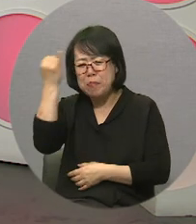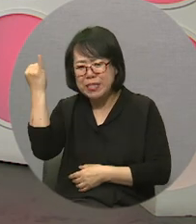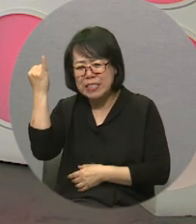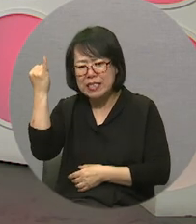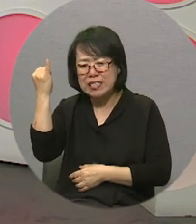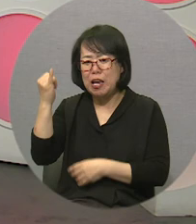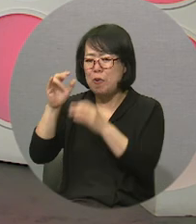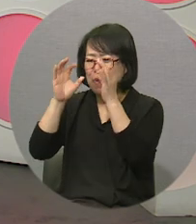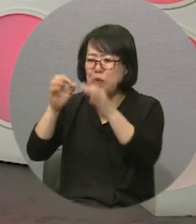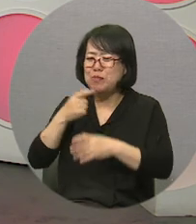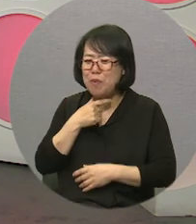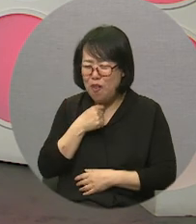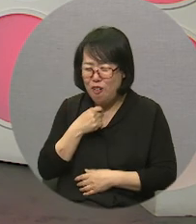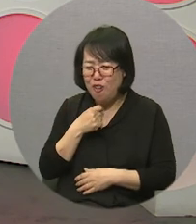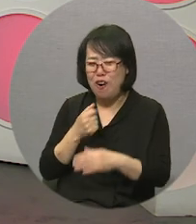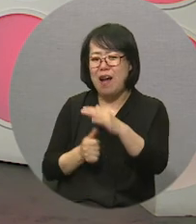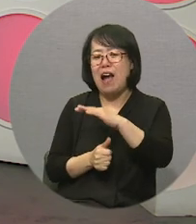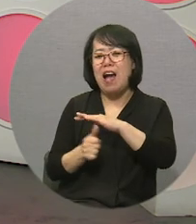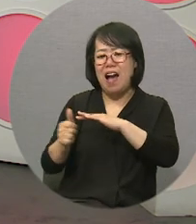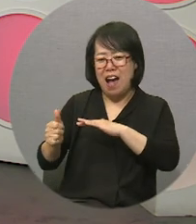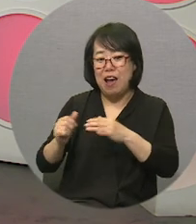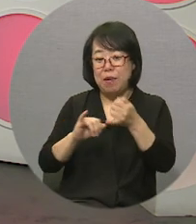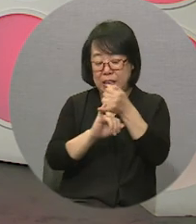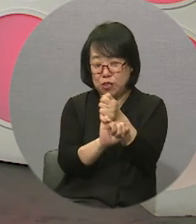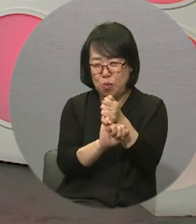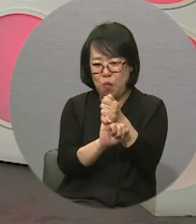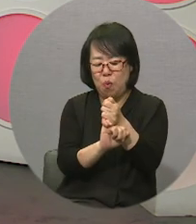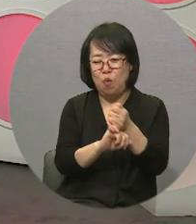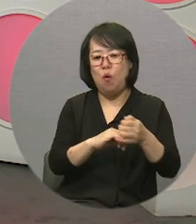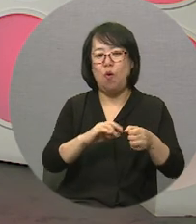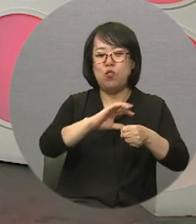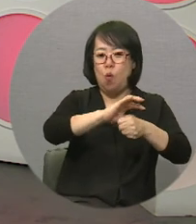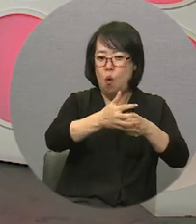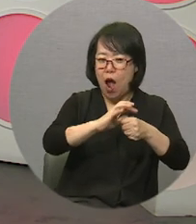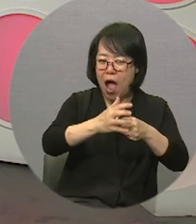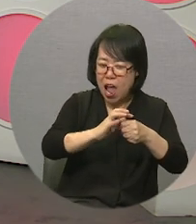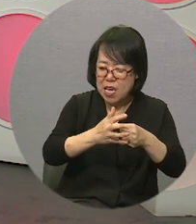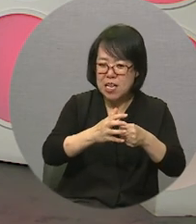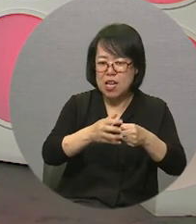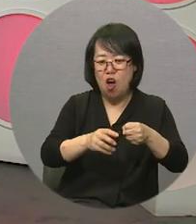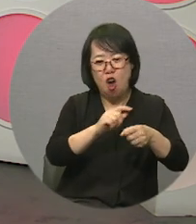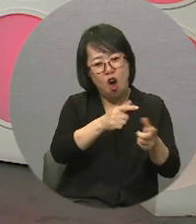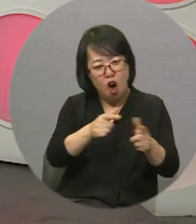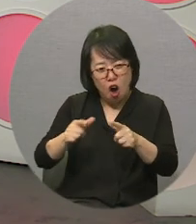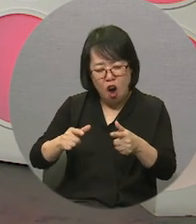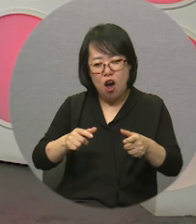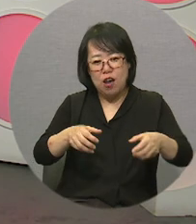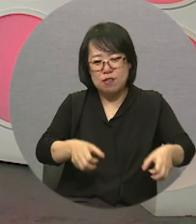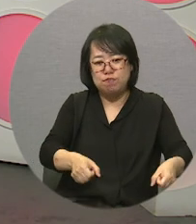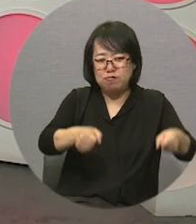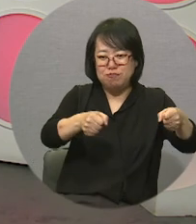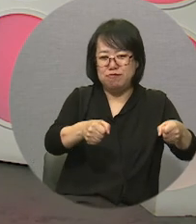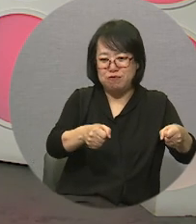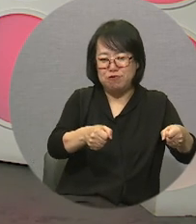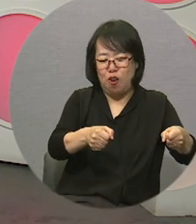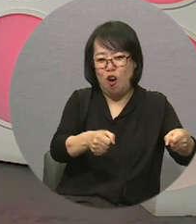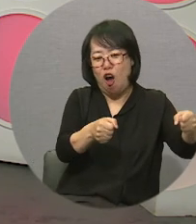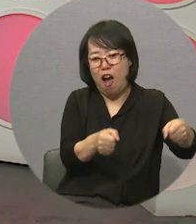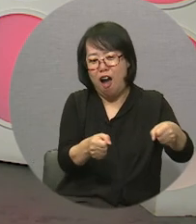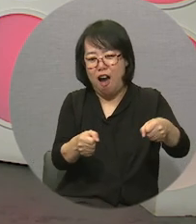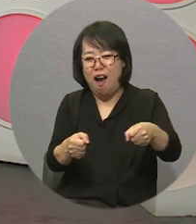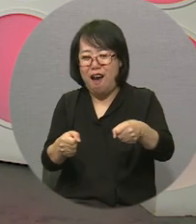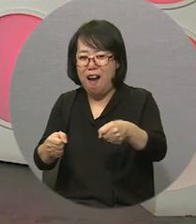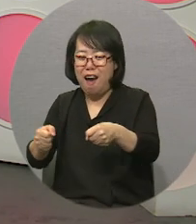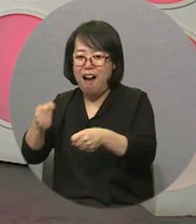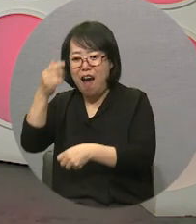찾아뵙기로 했어요. 양손에 과일을 잔뜩 사들고 친구 집으로